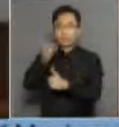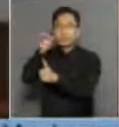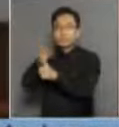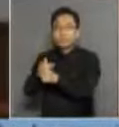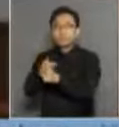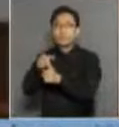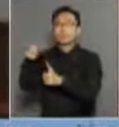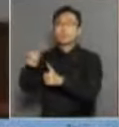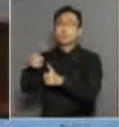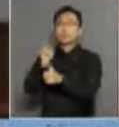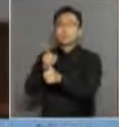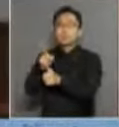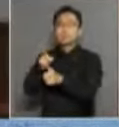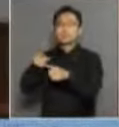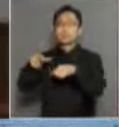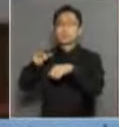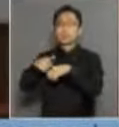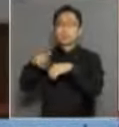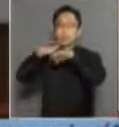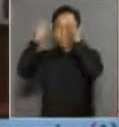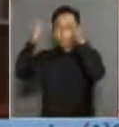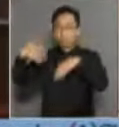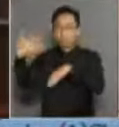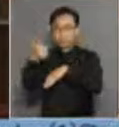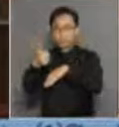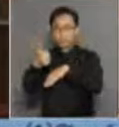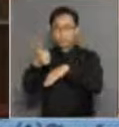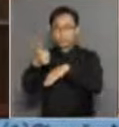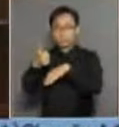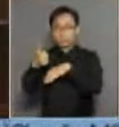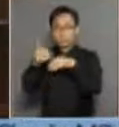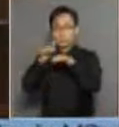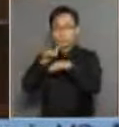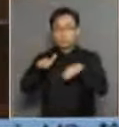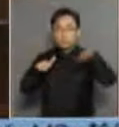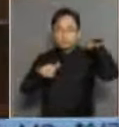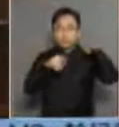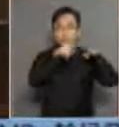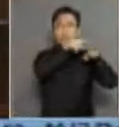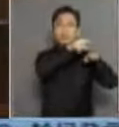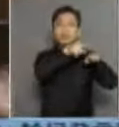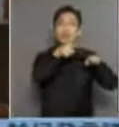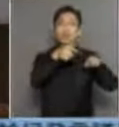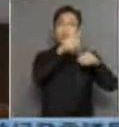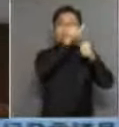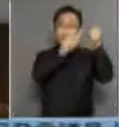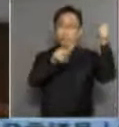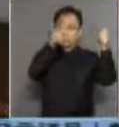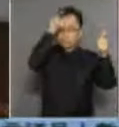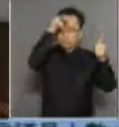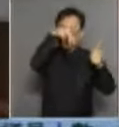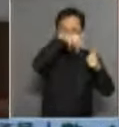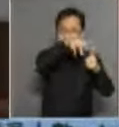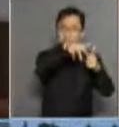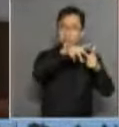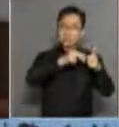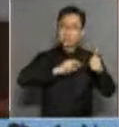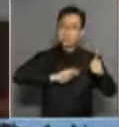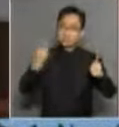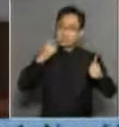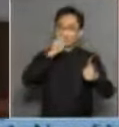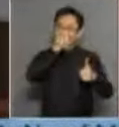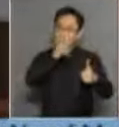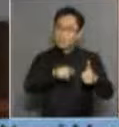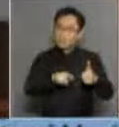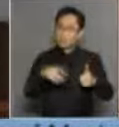員，點解去到行政會議做召集人就會方腔走板呢？主席，係咪？